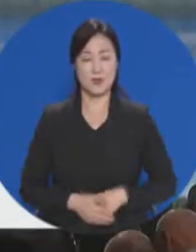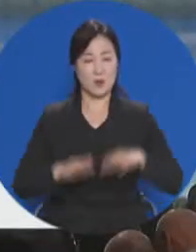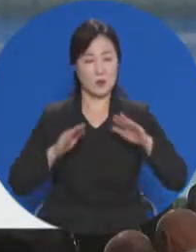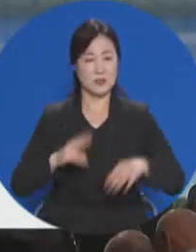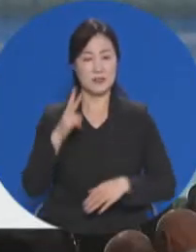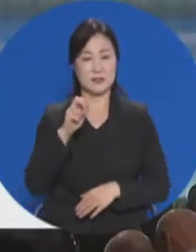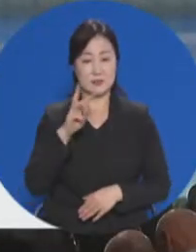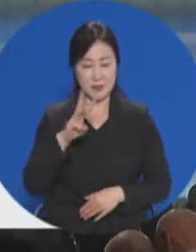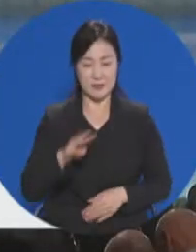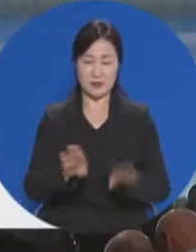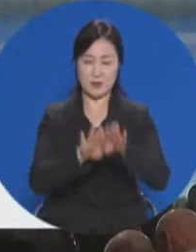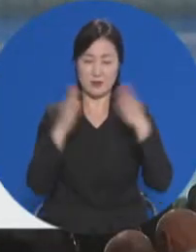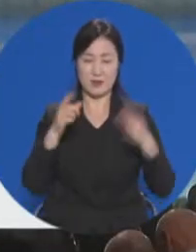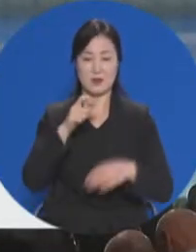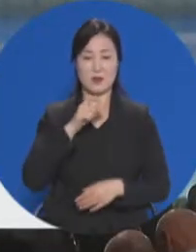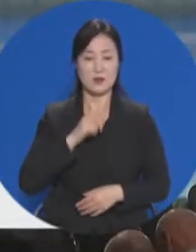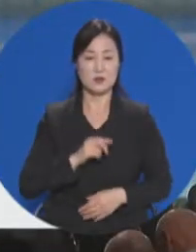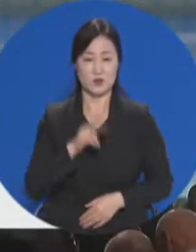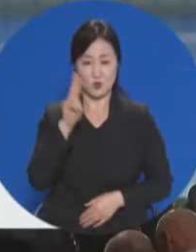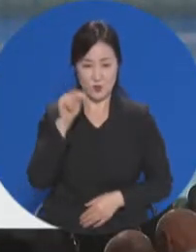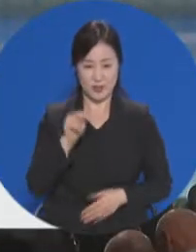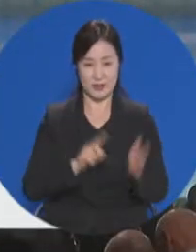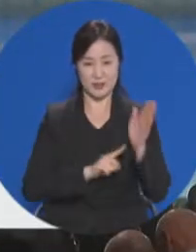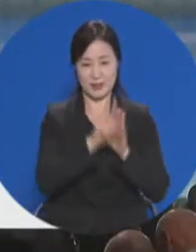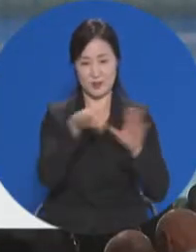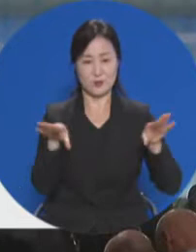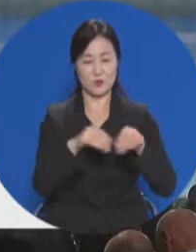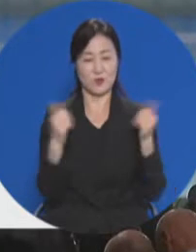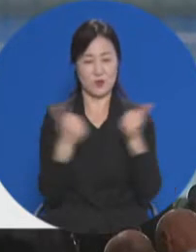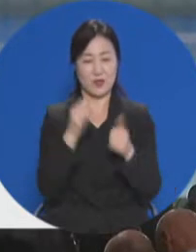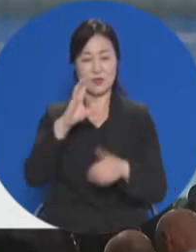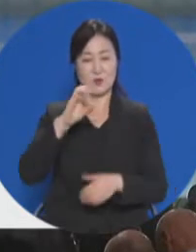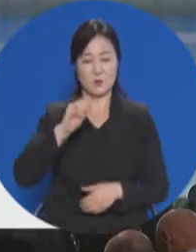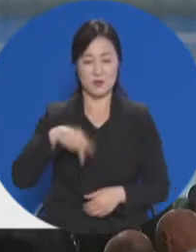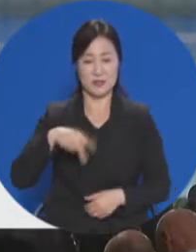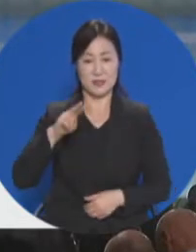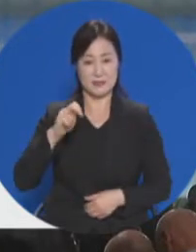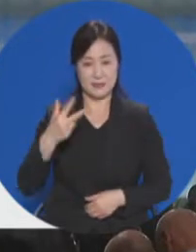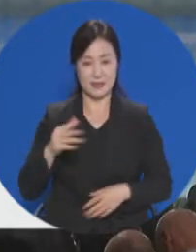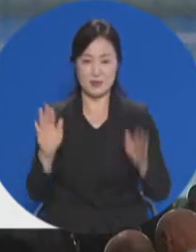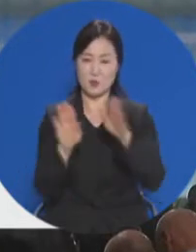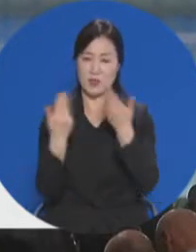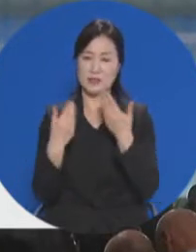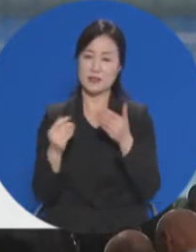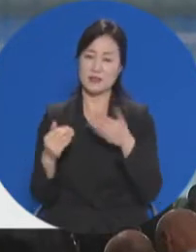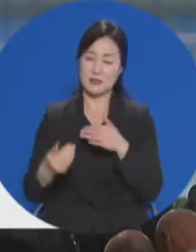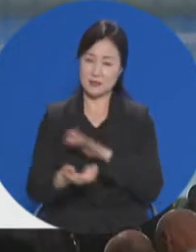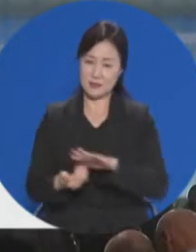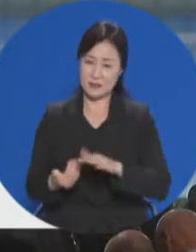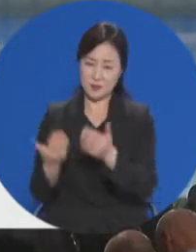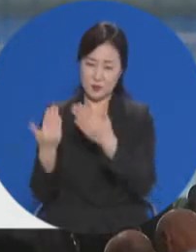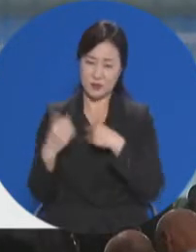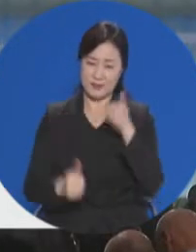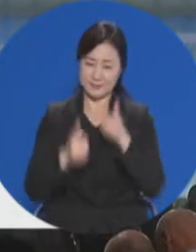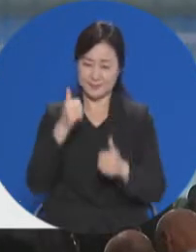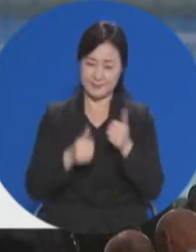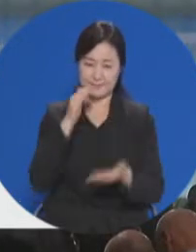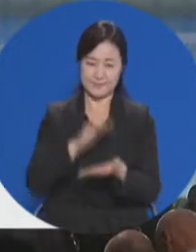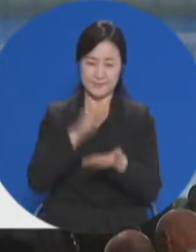오는 2023년 열리는 유엔 기후변화 협약 당사국 총회 COP28의 개최를 앞두고 유치 경쟁이 본격화하고